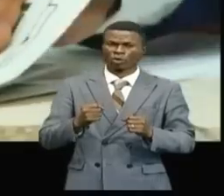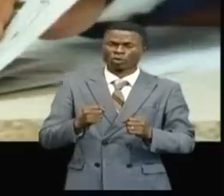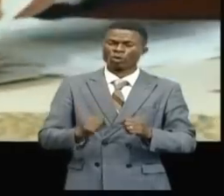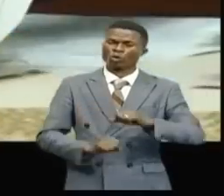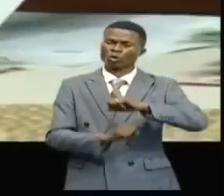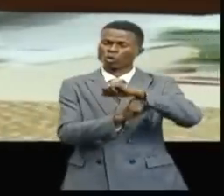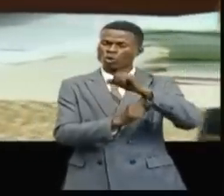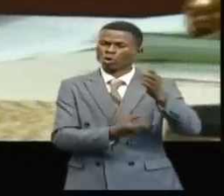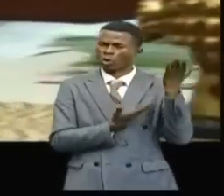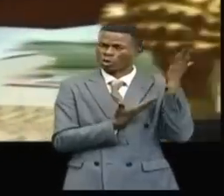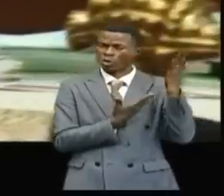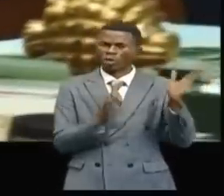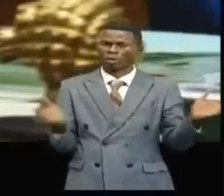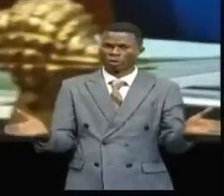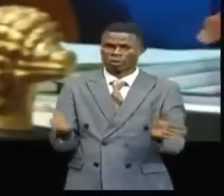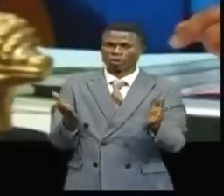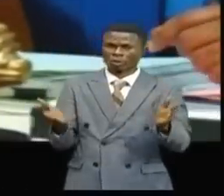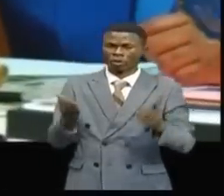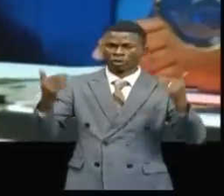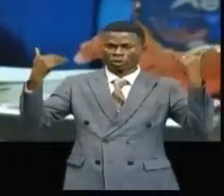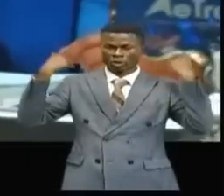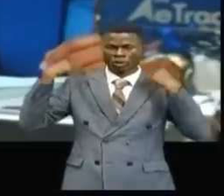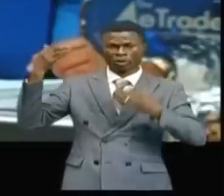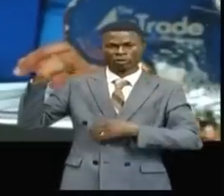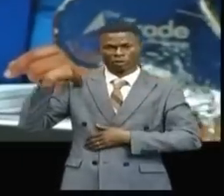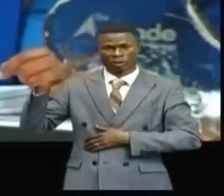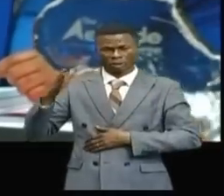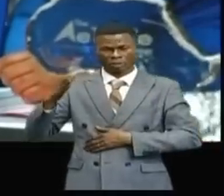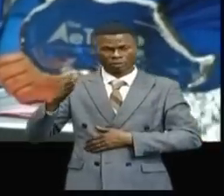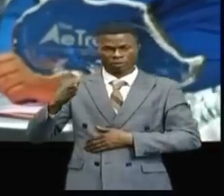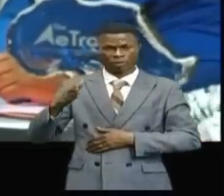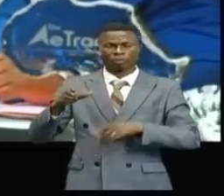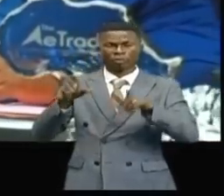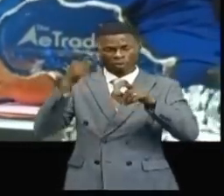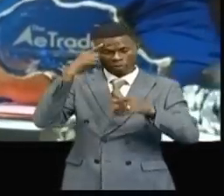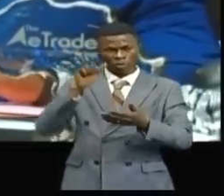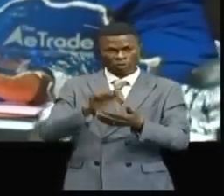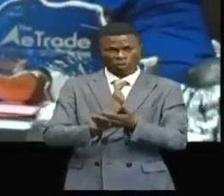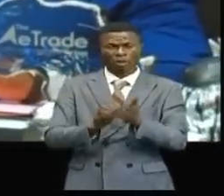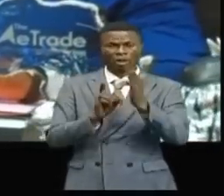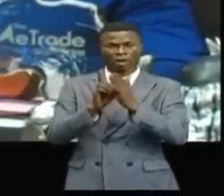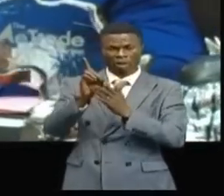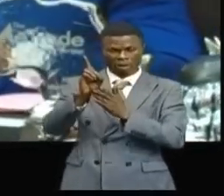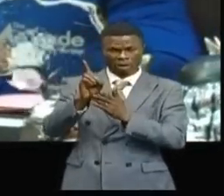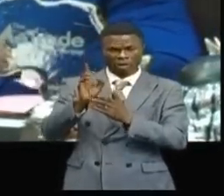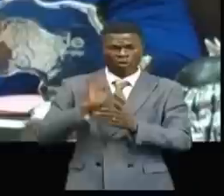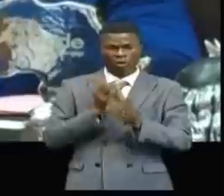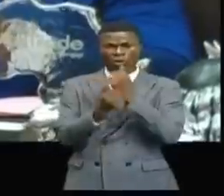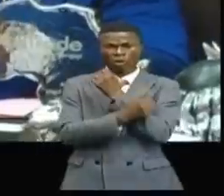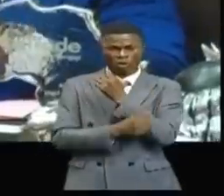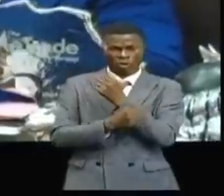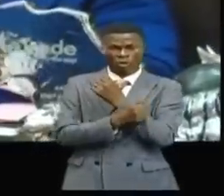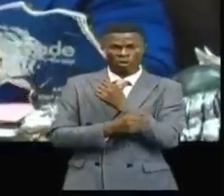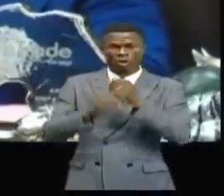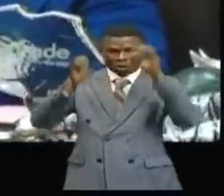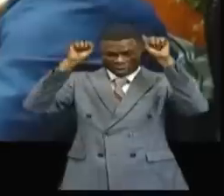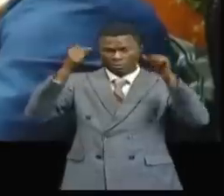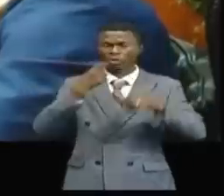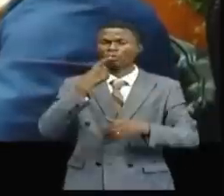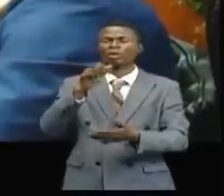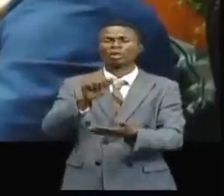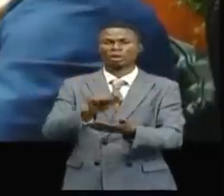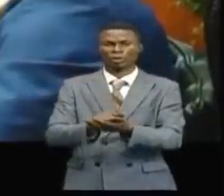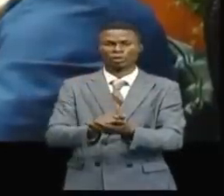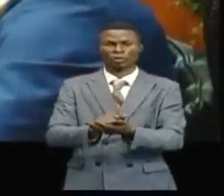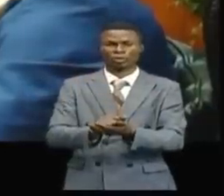pilier majeur du renforcement de l'autorité de l'État. Et par ricochet, du développement de notre pays, a rappelé le président de la